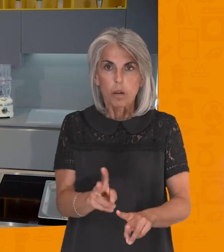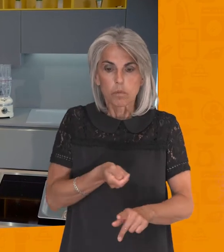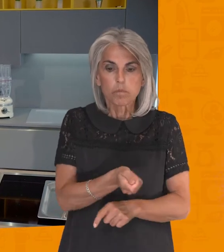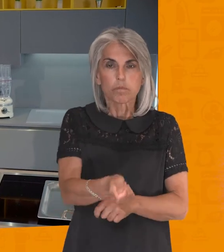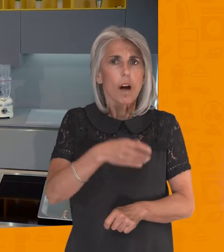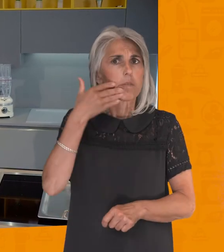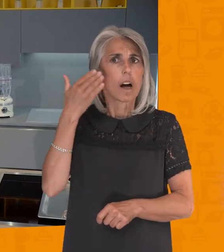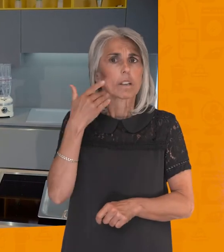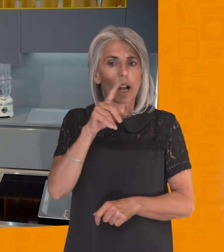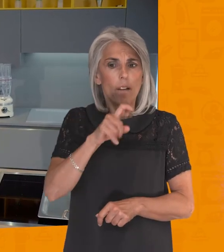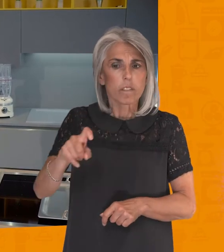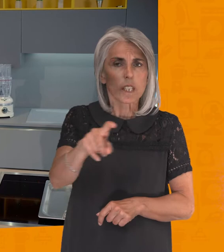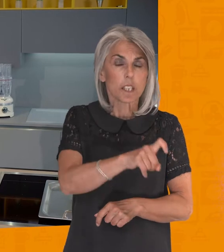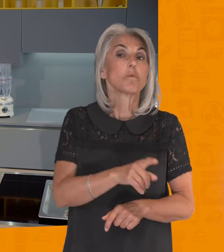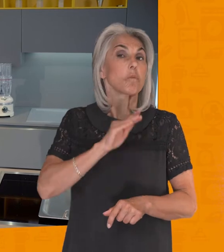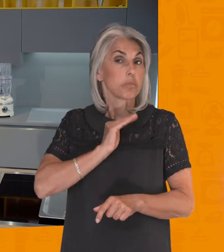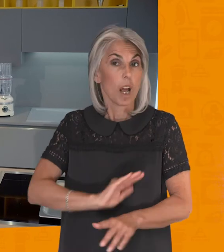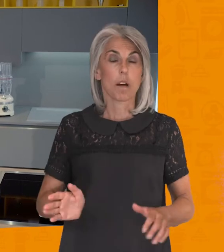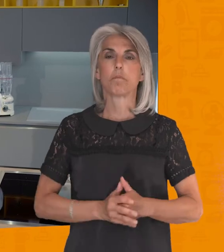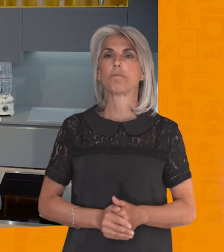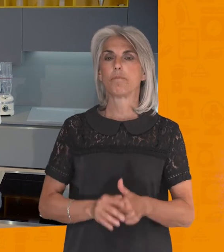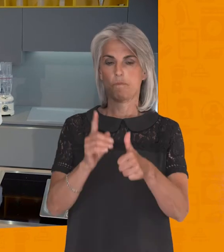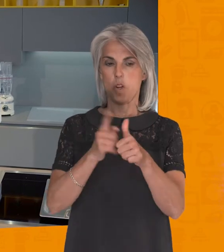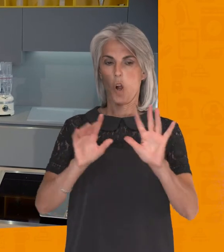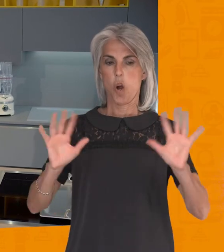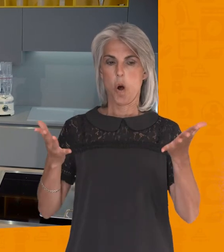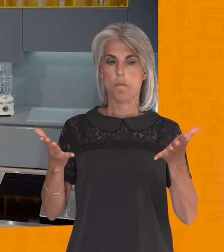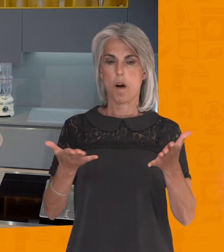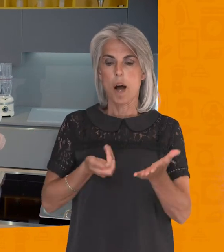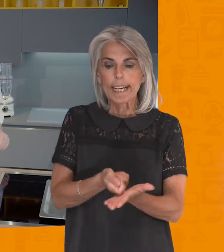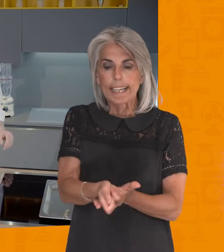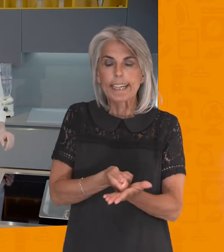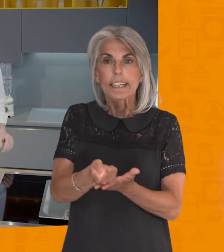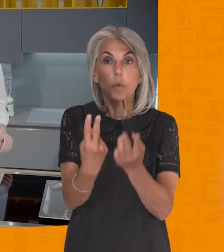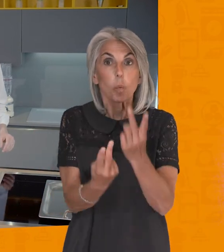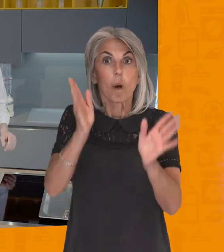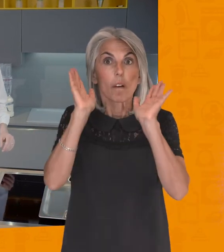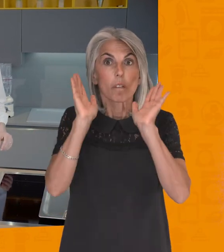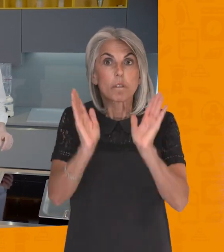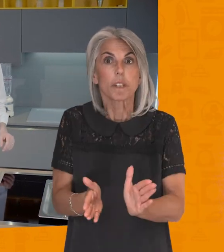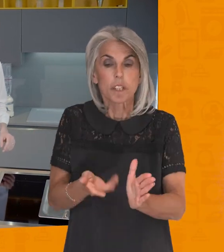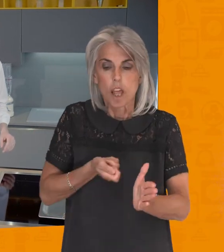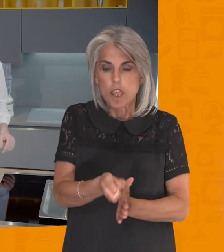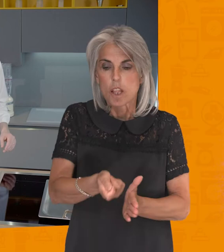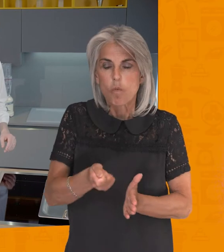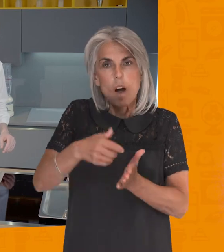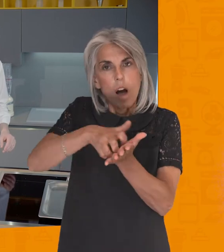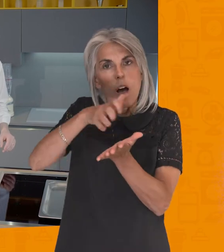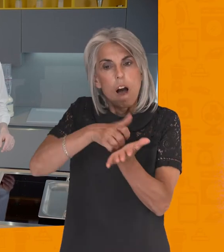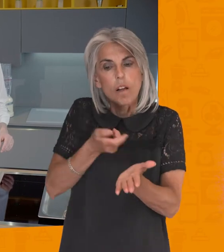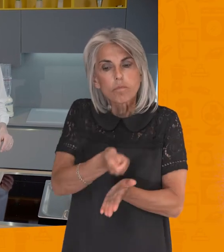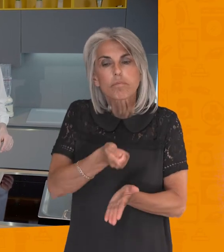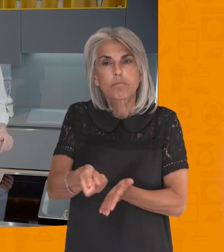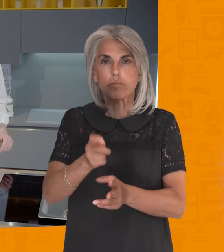un teppanyaki si facilement avec simplement du vinaigre. Une seule technique, donc là voilà, on a terminé la cuisson, on va